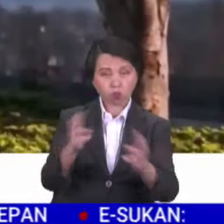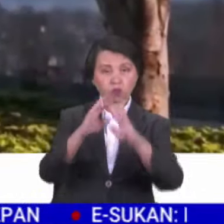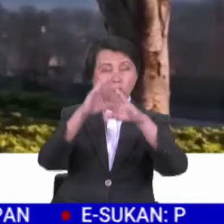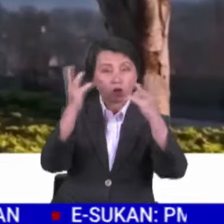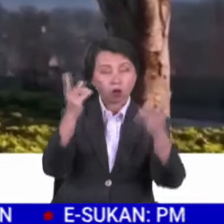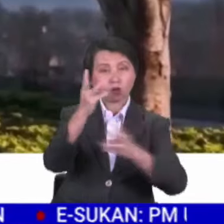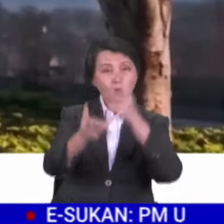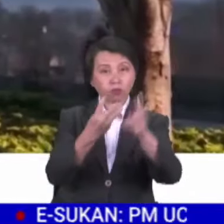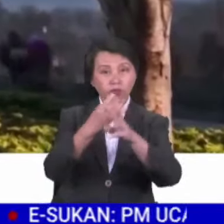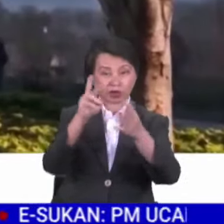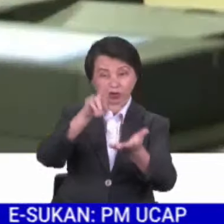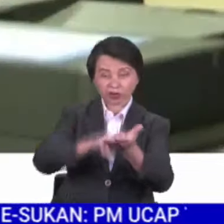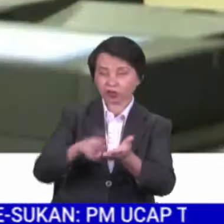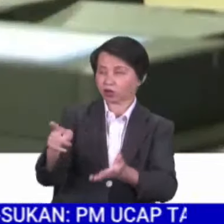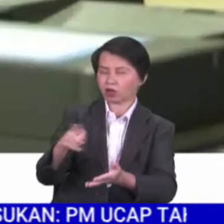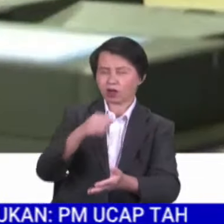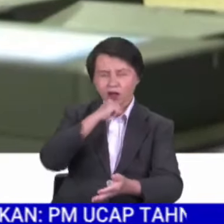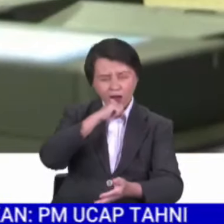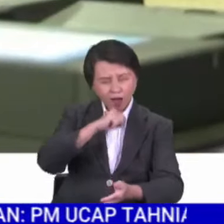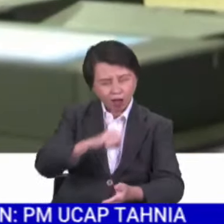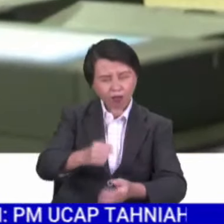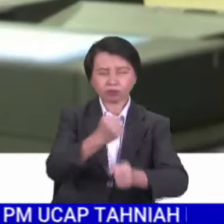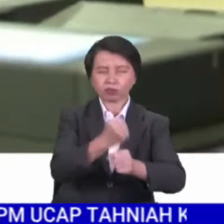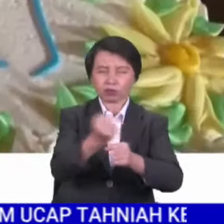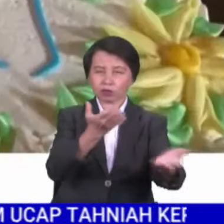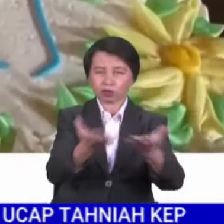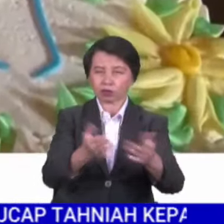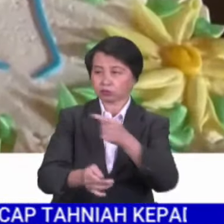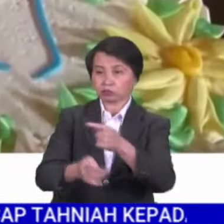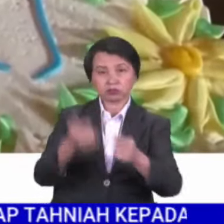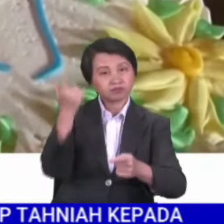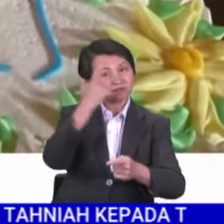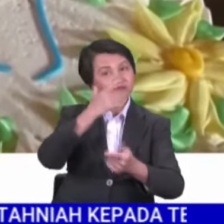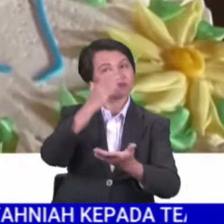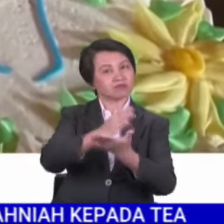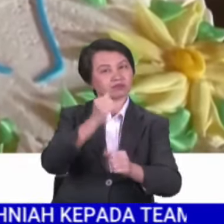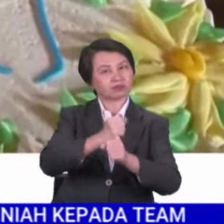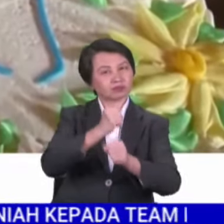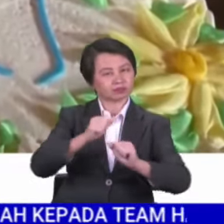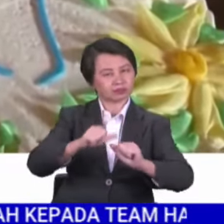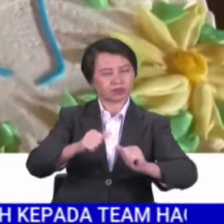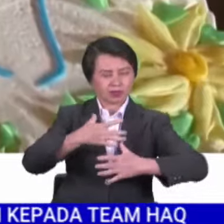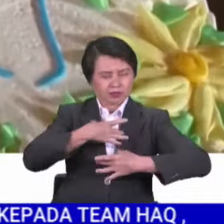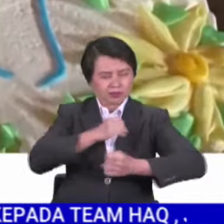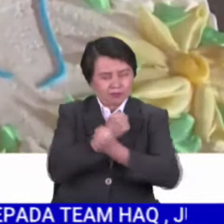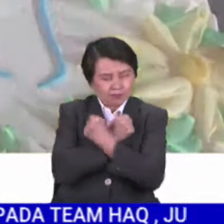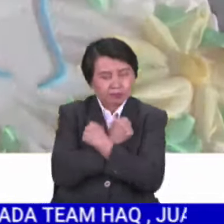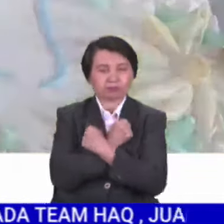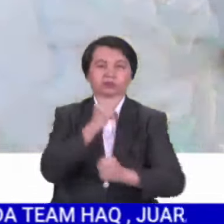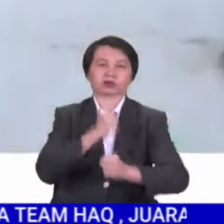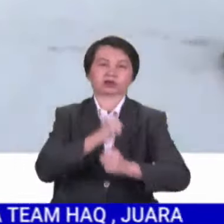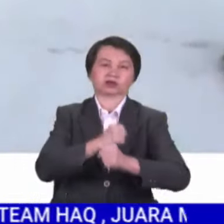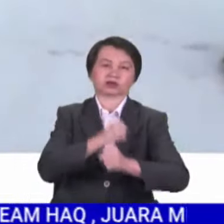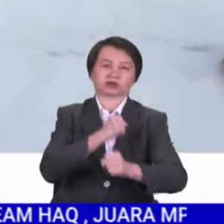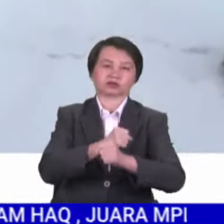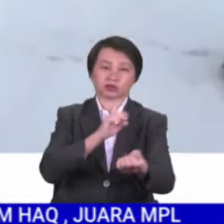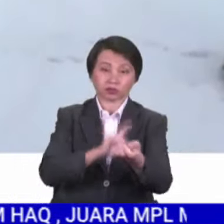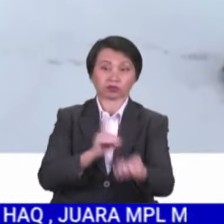berkhidmat. Dr. Howard Tucker berkata beliau tidak mempunyai rancangan untuk bersara kerana sangat mencintai